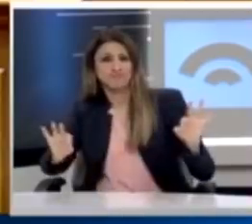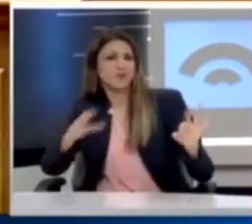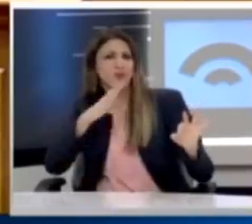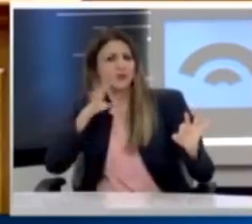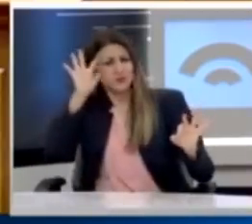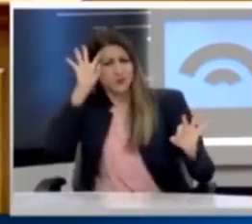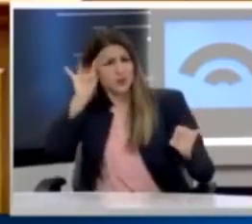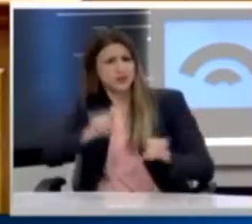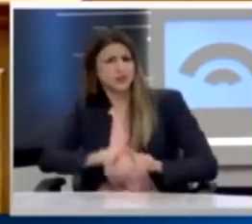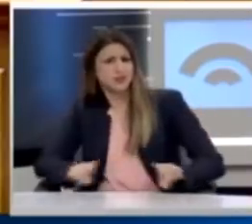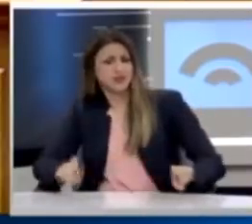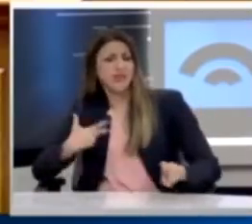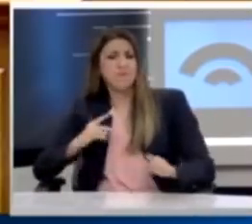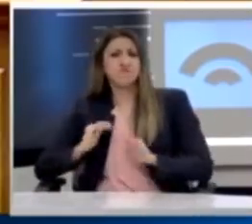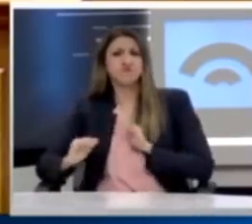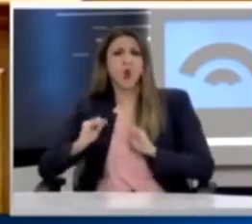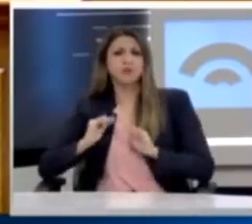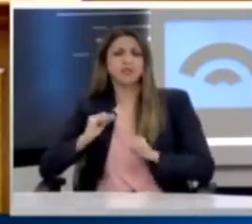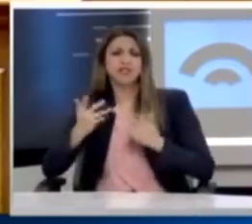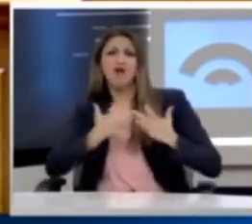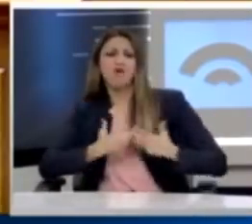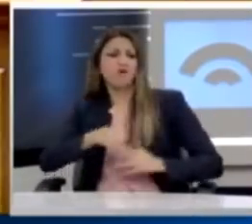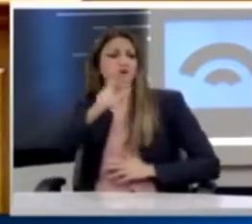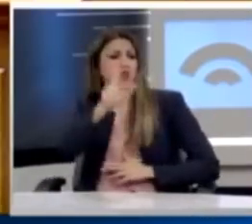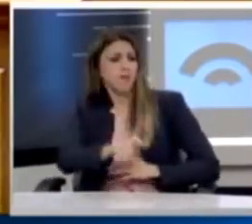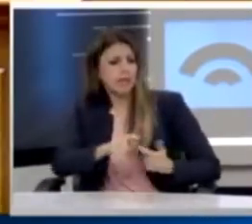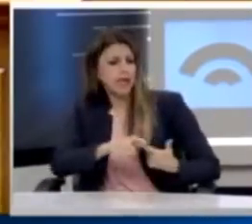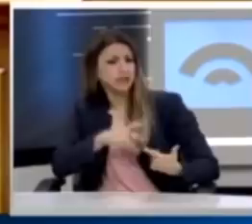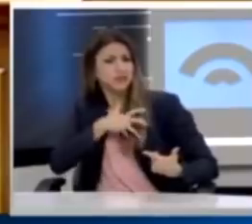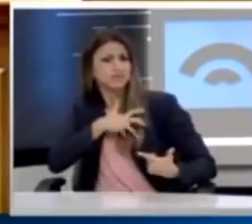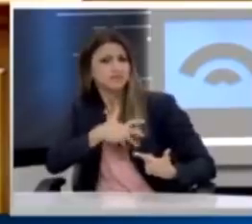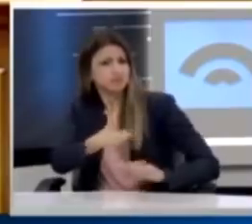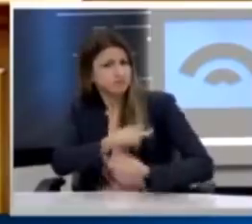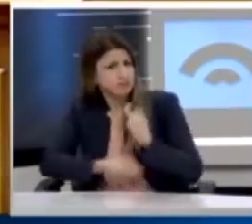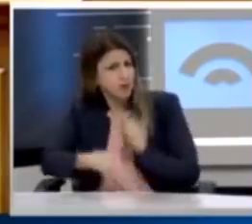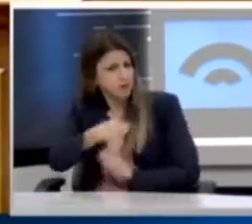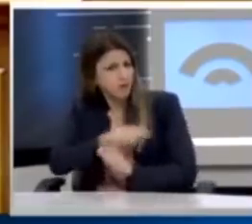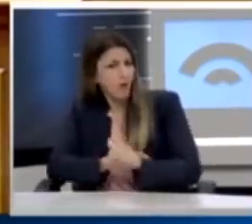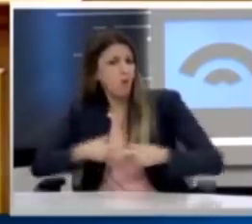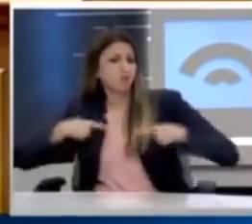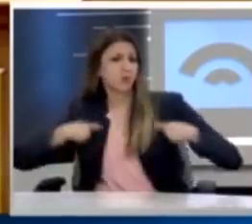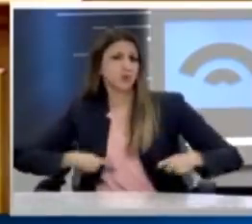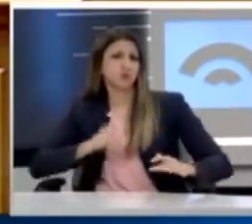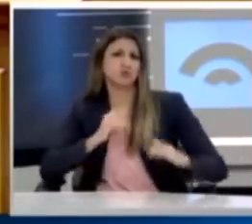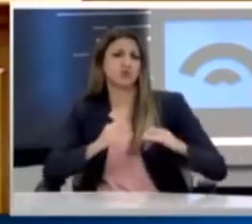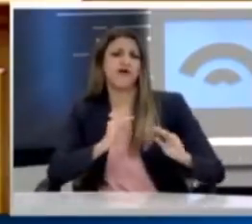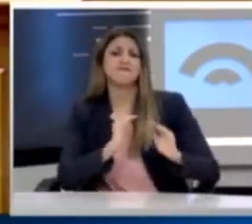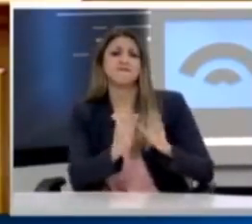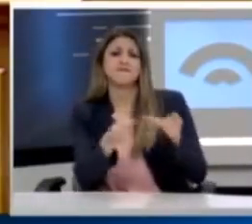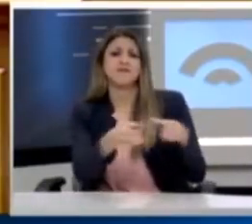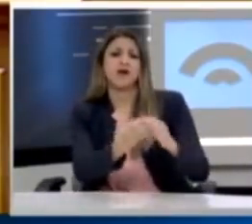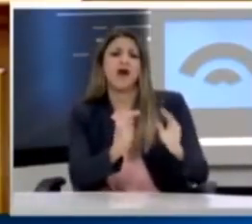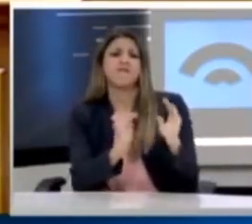το αζημίωτο για εφοπλιστές, βιομηχάνους, μεγαλοεισαγωγής, μεγαλοεξαγωγής και άλλους. Αυτό